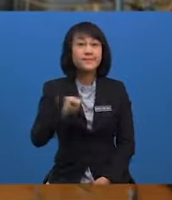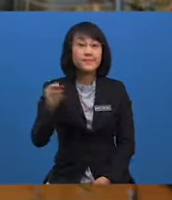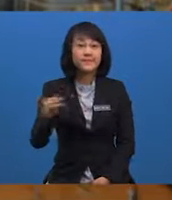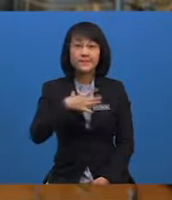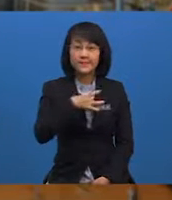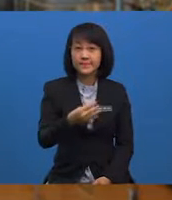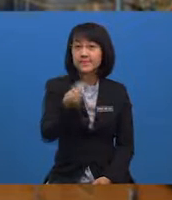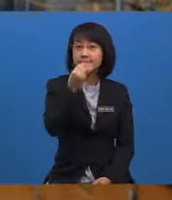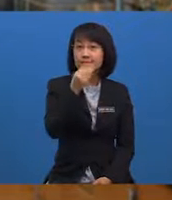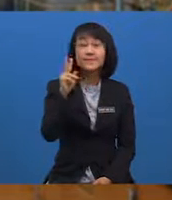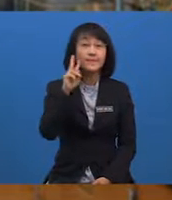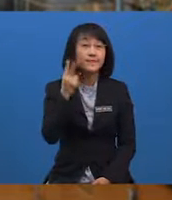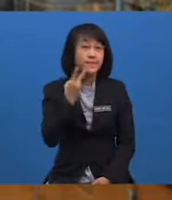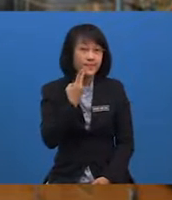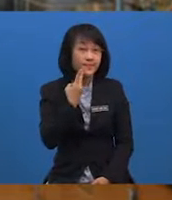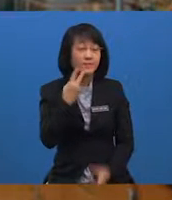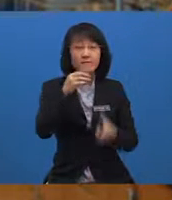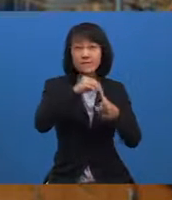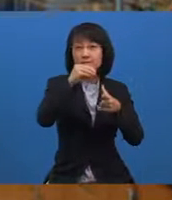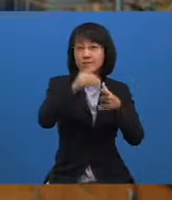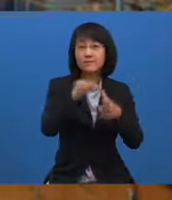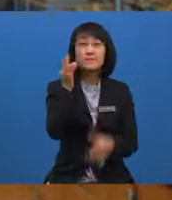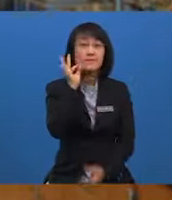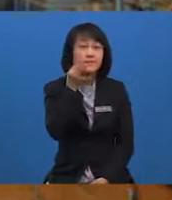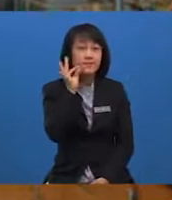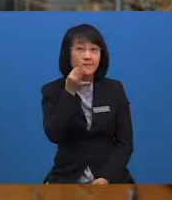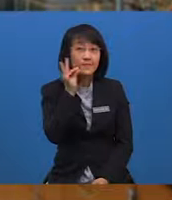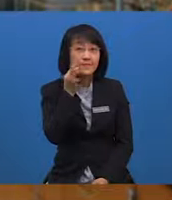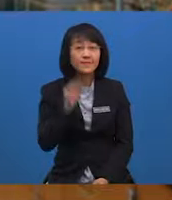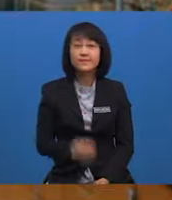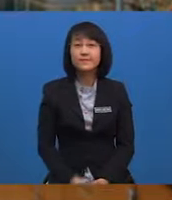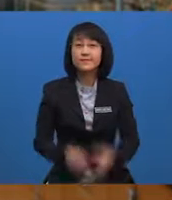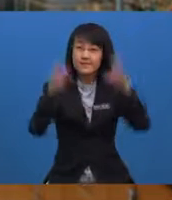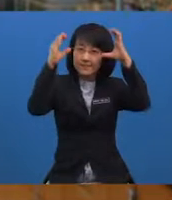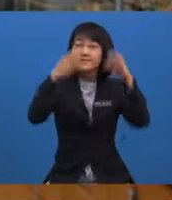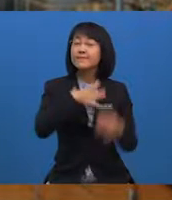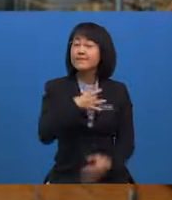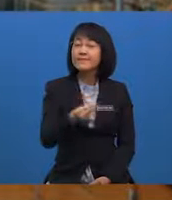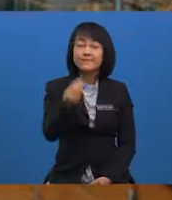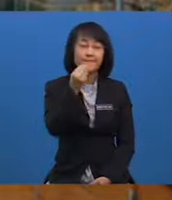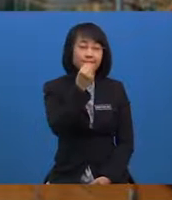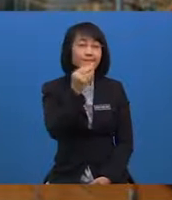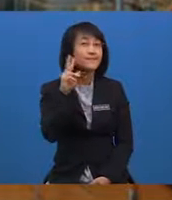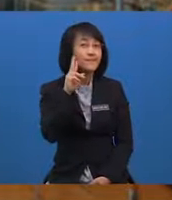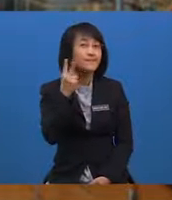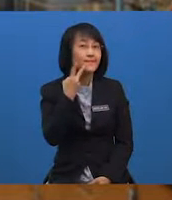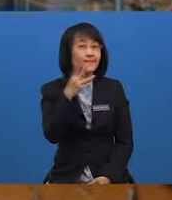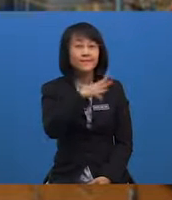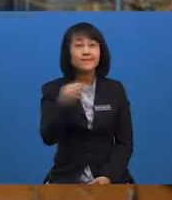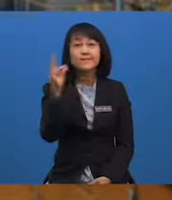Murid-murid suka makan sayur-sayuran atau buah-buahan? Cikgu suka makan sayur-sayuran dan